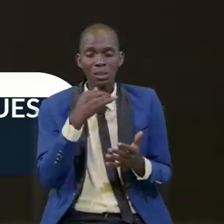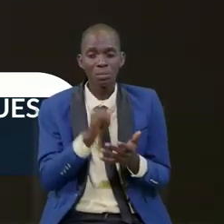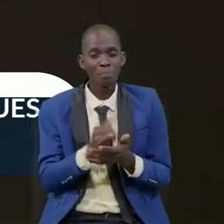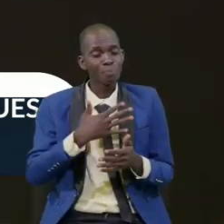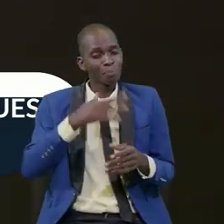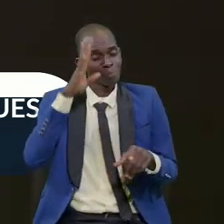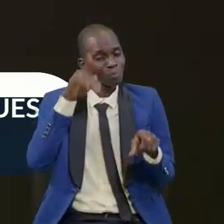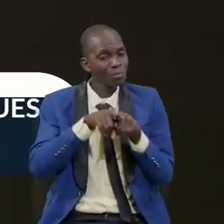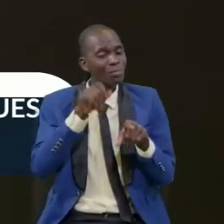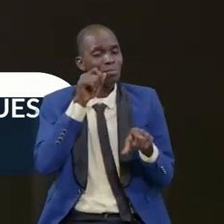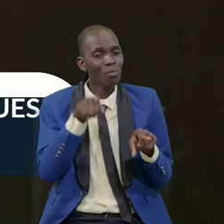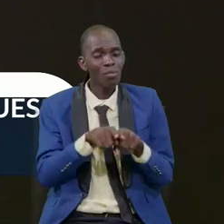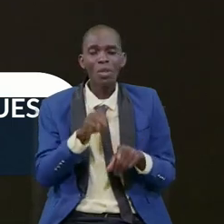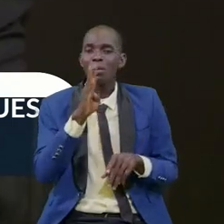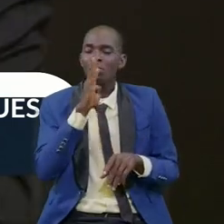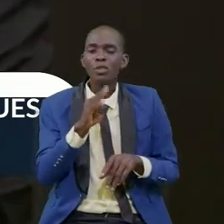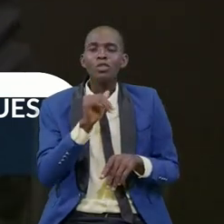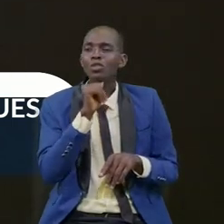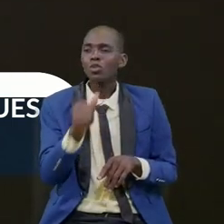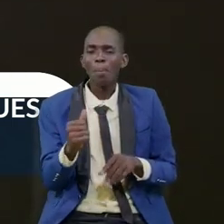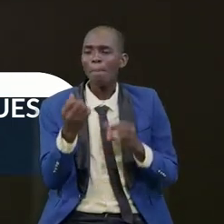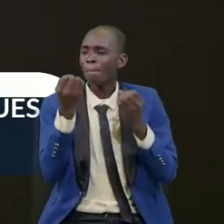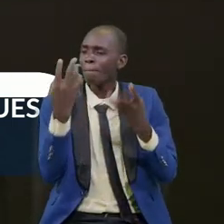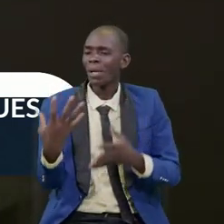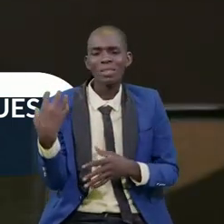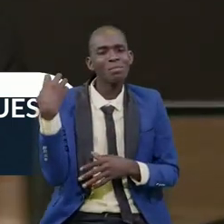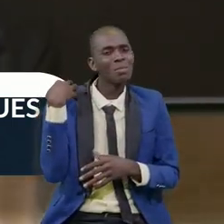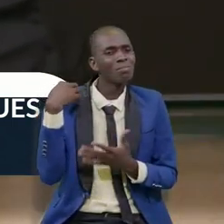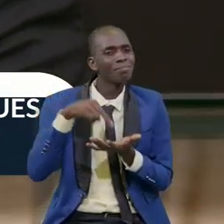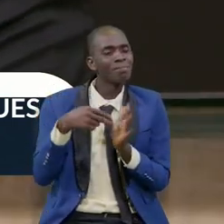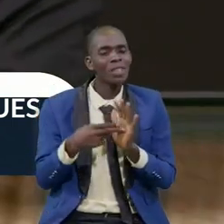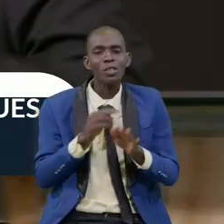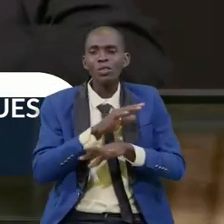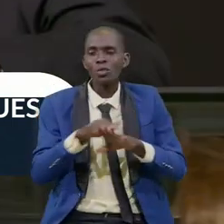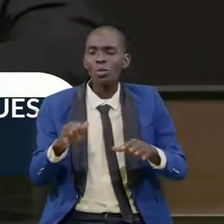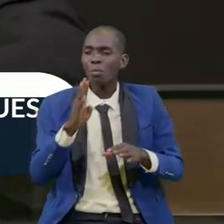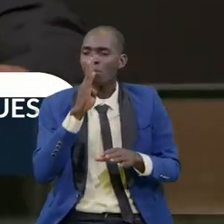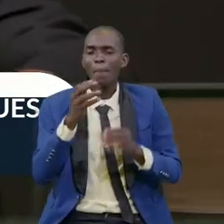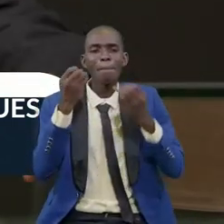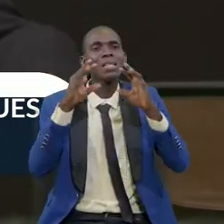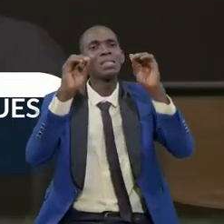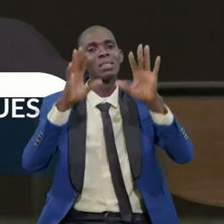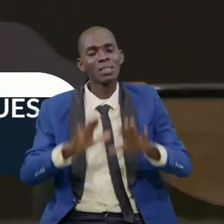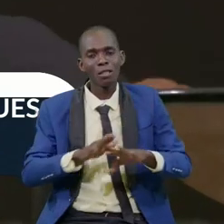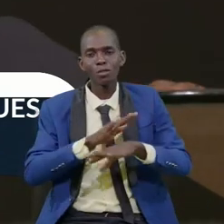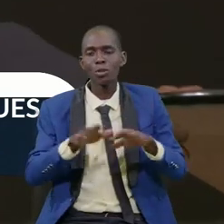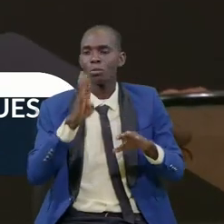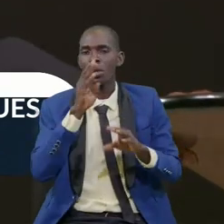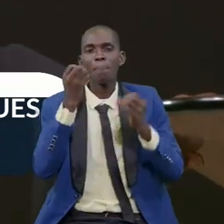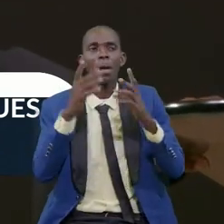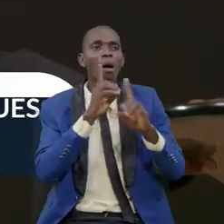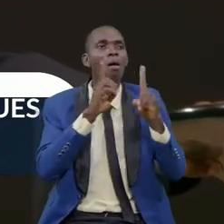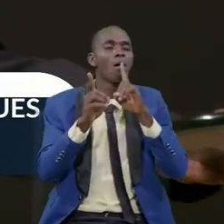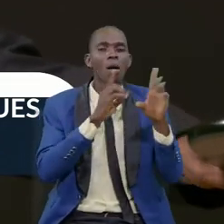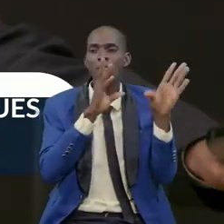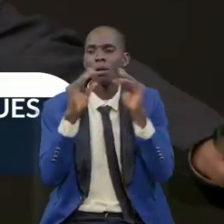mes frères, qu'il n'y ait pas parmi vous un grand nombre de personnes qui se mettent à enseigner. Ne soit pas beaucoup de directeurs,